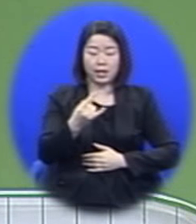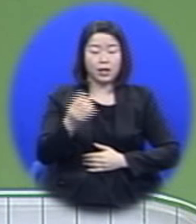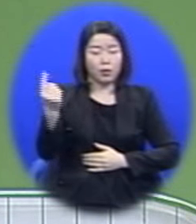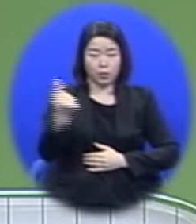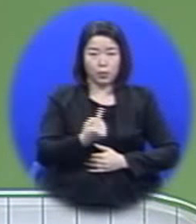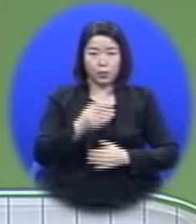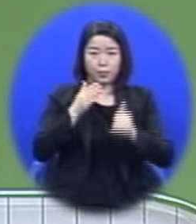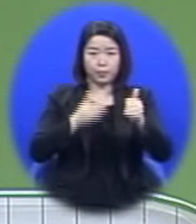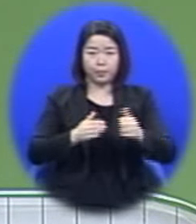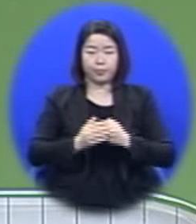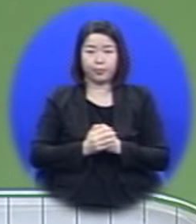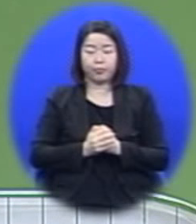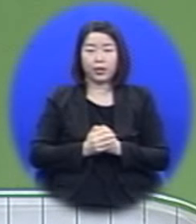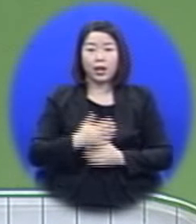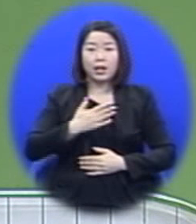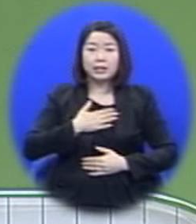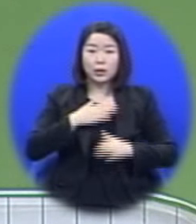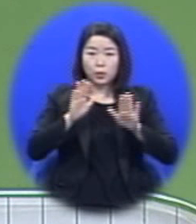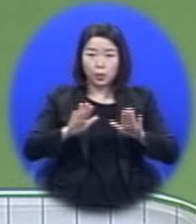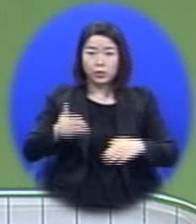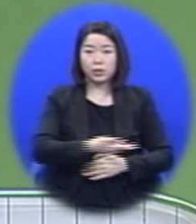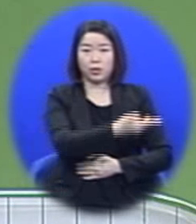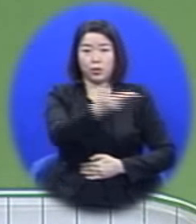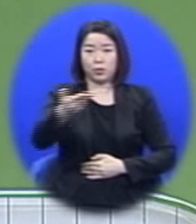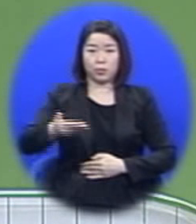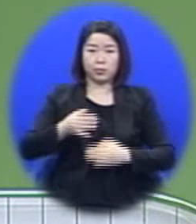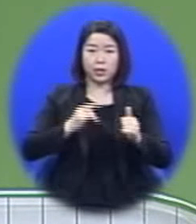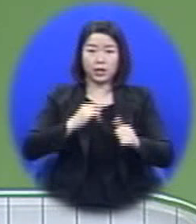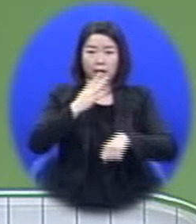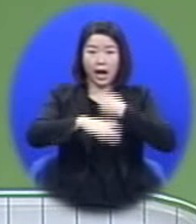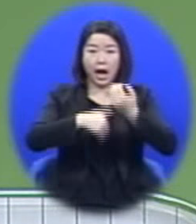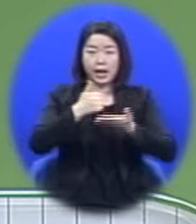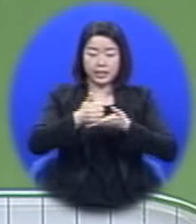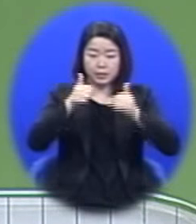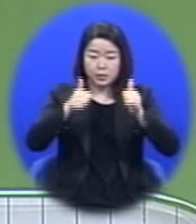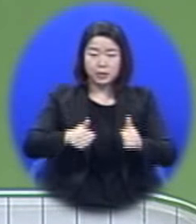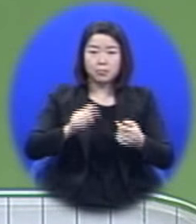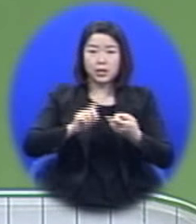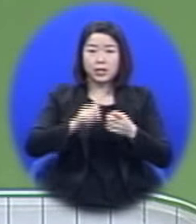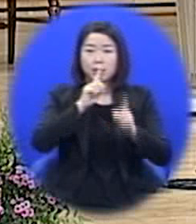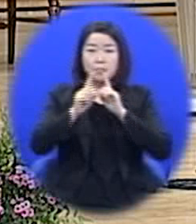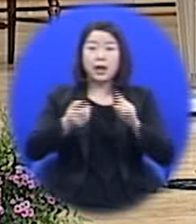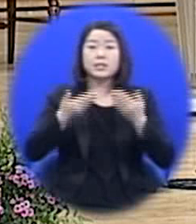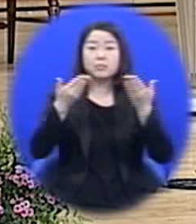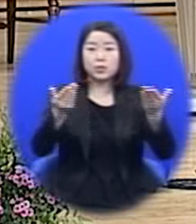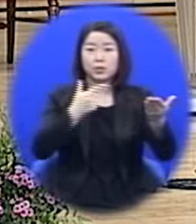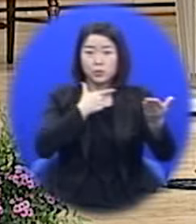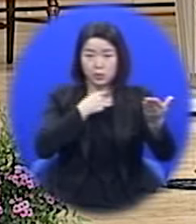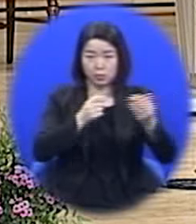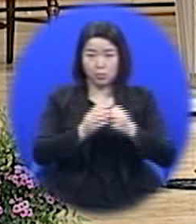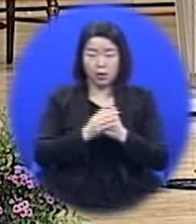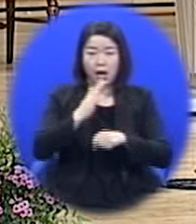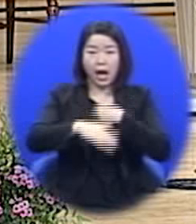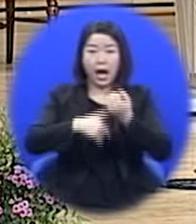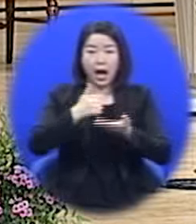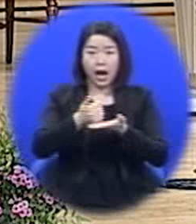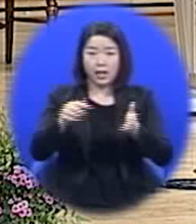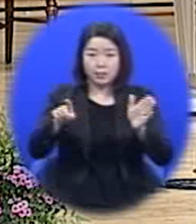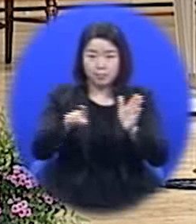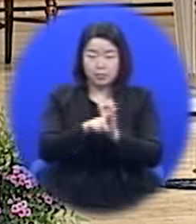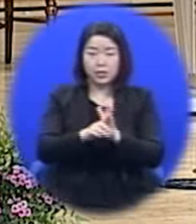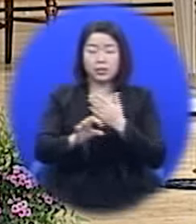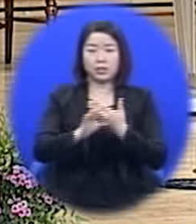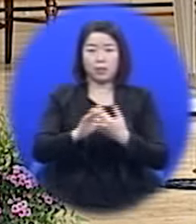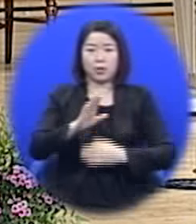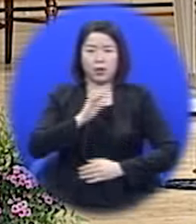저는 오늘 여러분들에게 하나님의 심판에 대해서 말씀을 드리려고 합니다. 우리가 하나님을 믿는다면 반드시